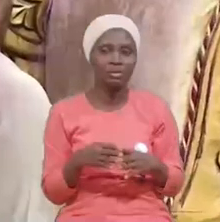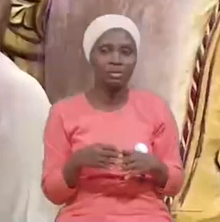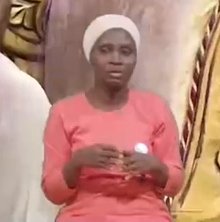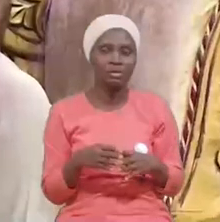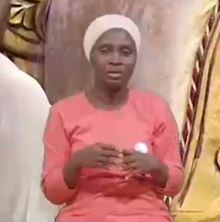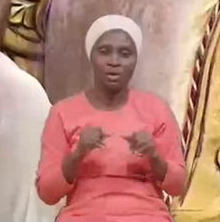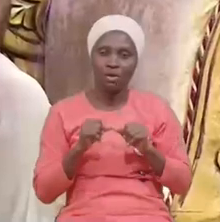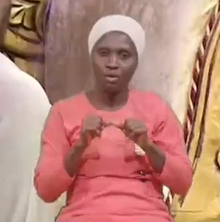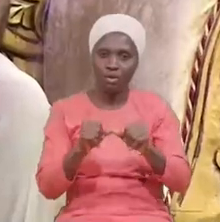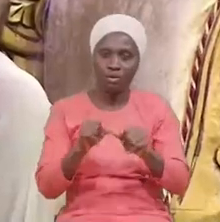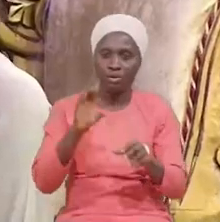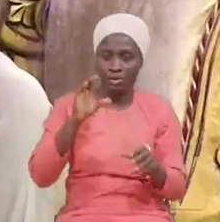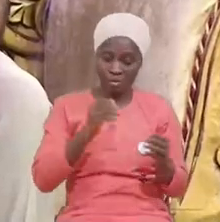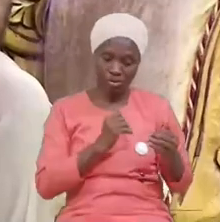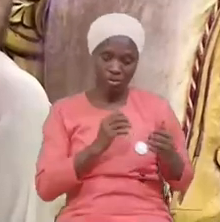Un courage constant.